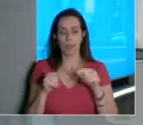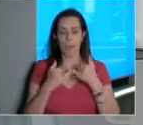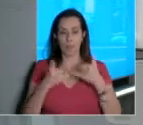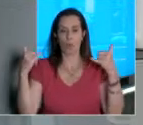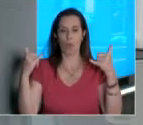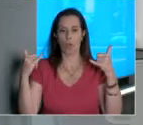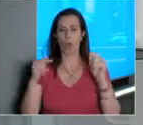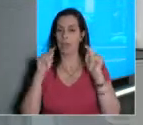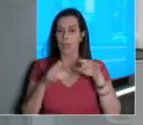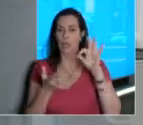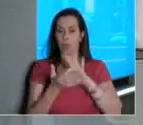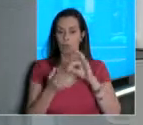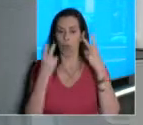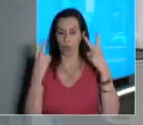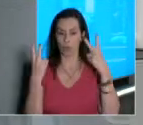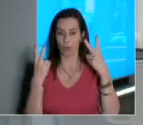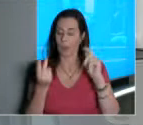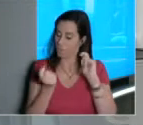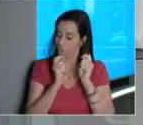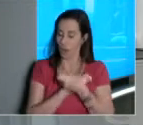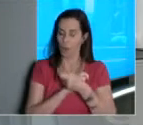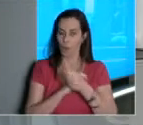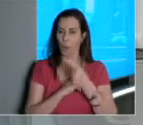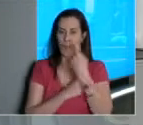לפיתוח ולהגיע לנקודות המפתח האלה ולהפוך